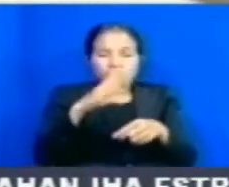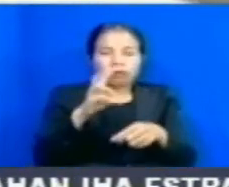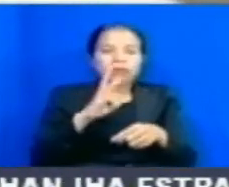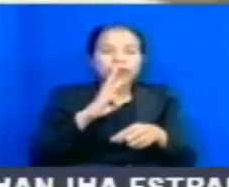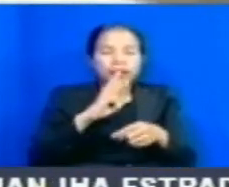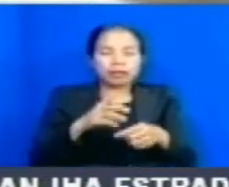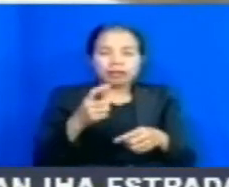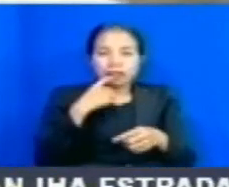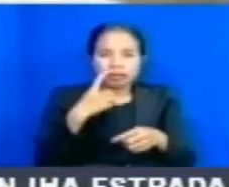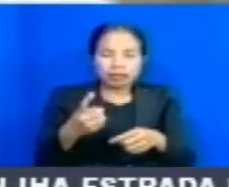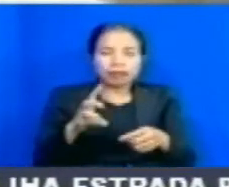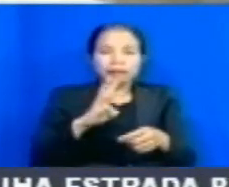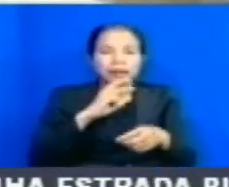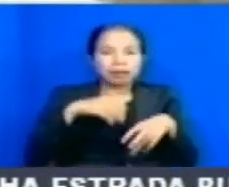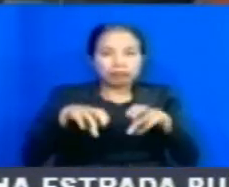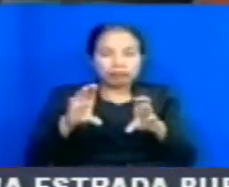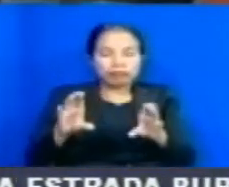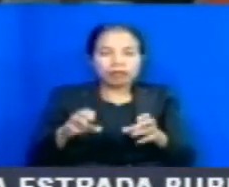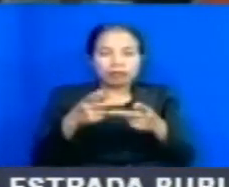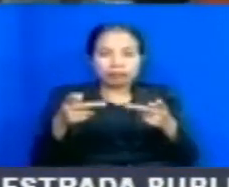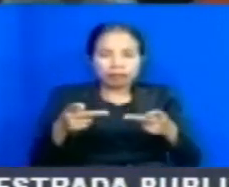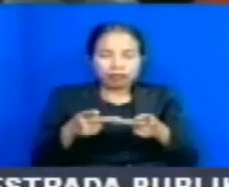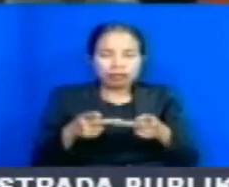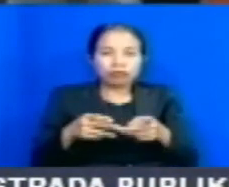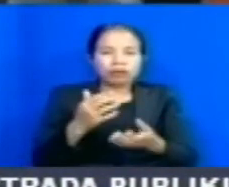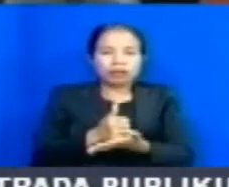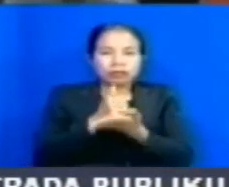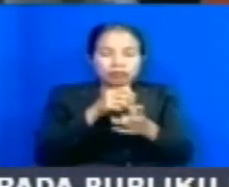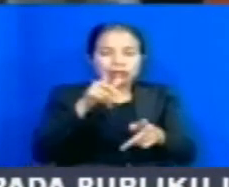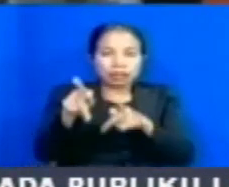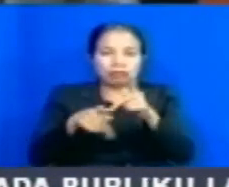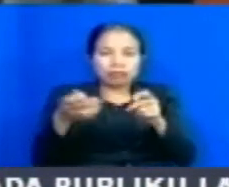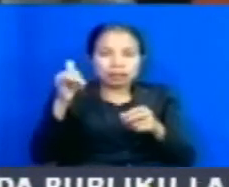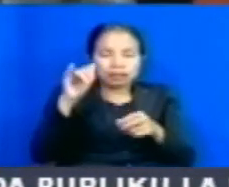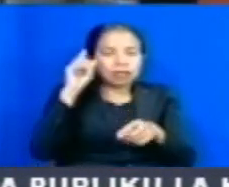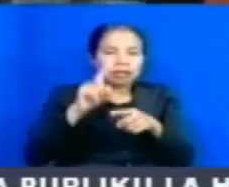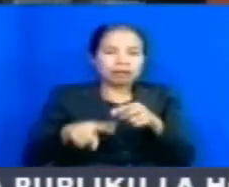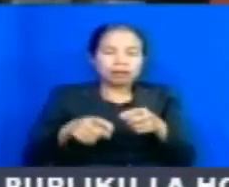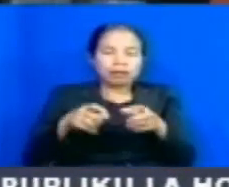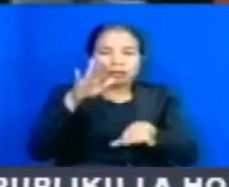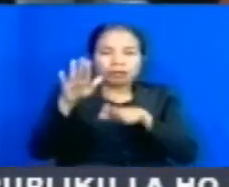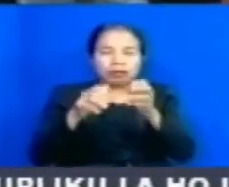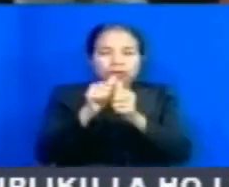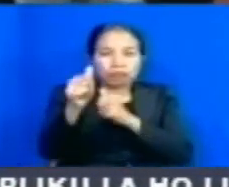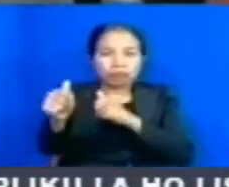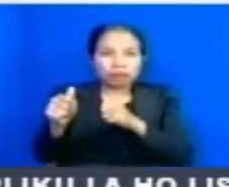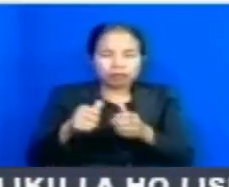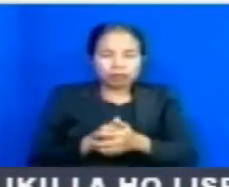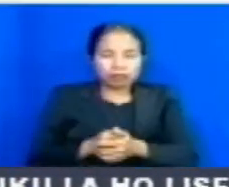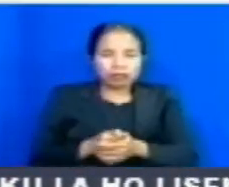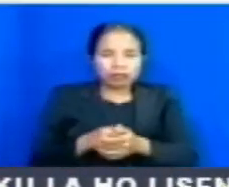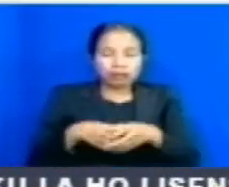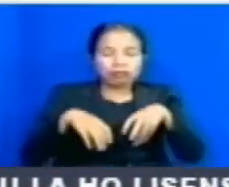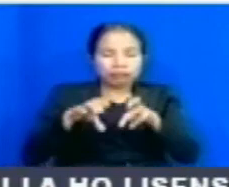terminal Laran hateden. BNB Nefan iha terminal Laran ho di fasilita pasa zero sira la bele atu lau dok. Sida Nefan buat